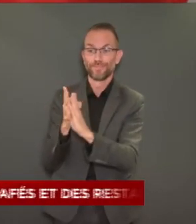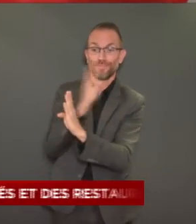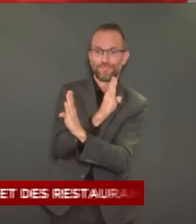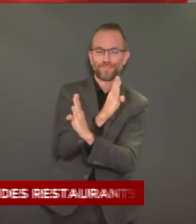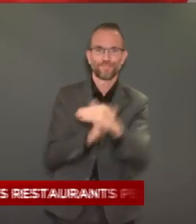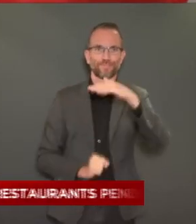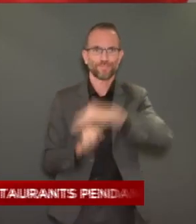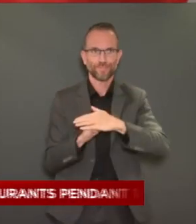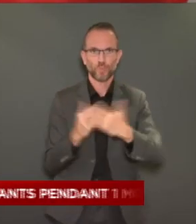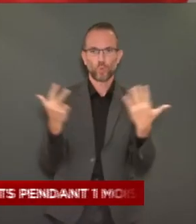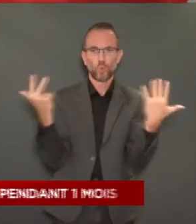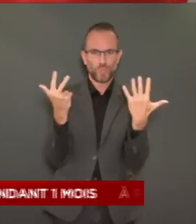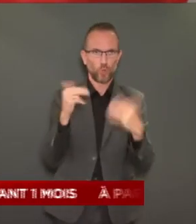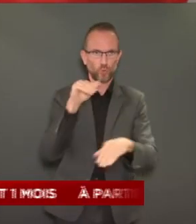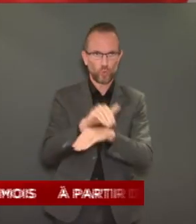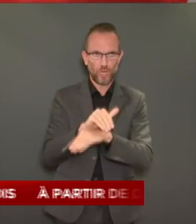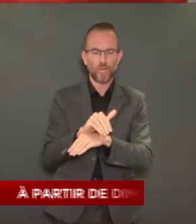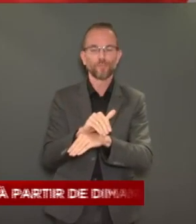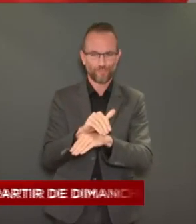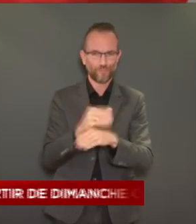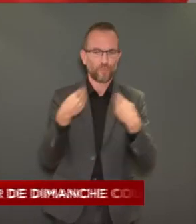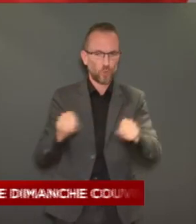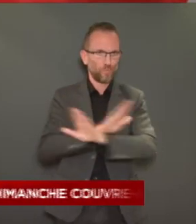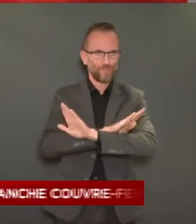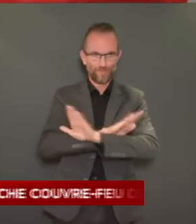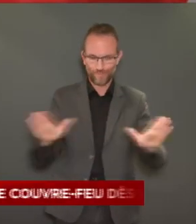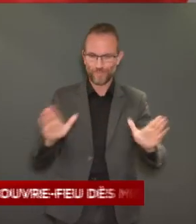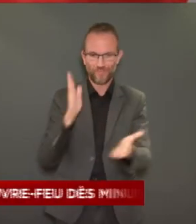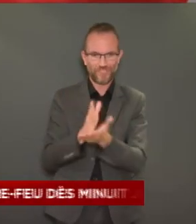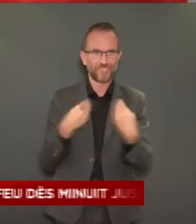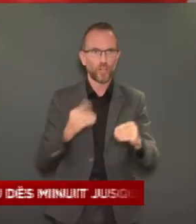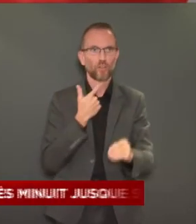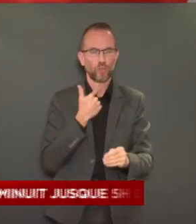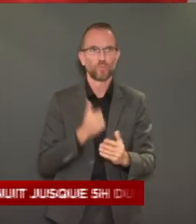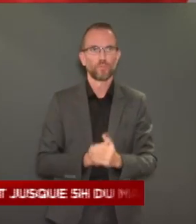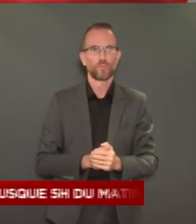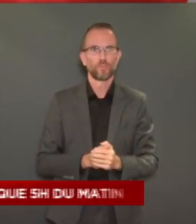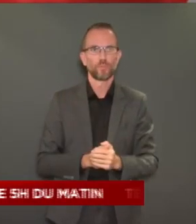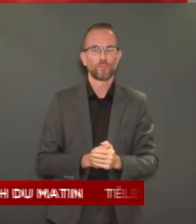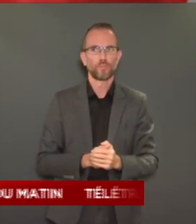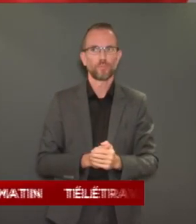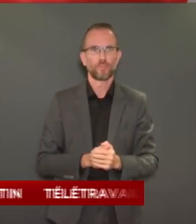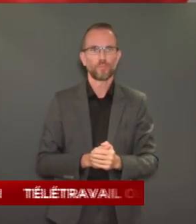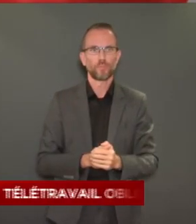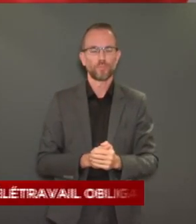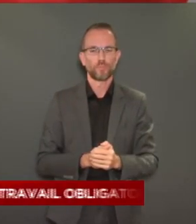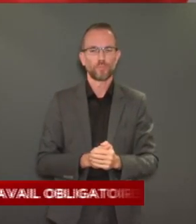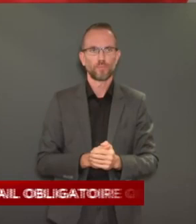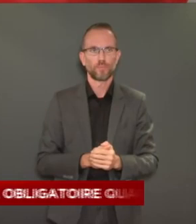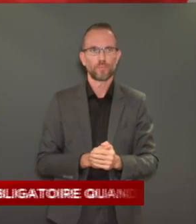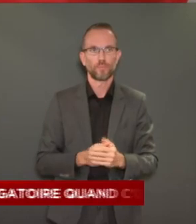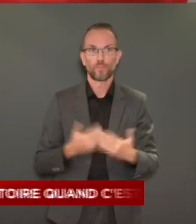partir de 8 heures du soir. Donc, à 8 heures du soir, interdiction de la vente de boissons